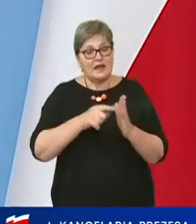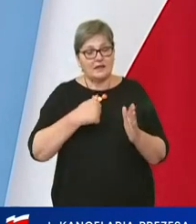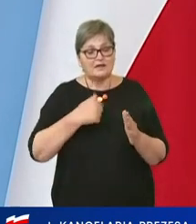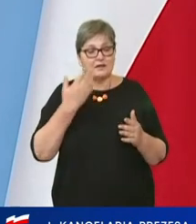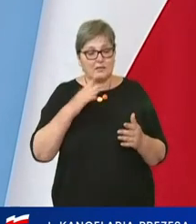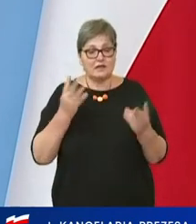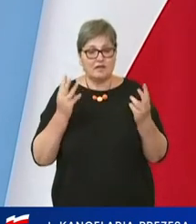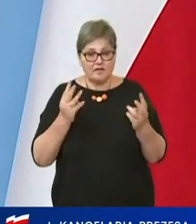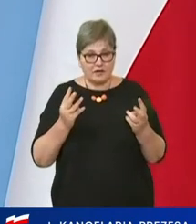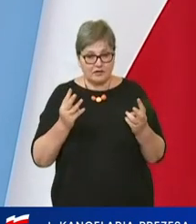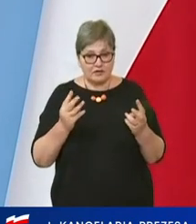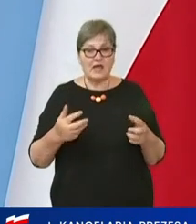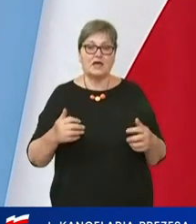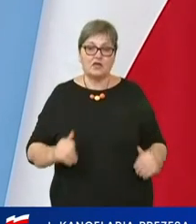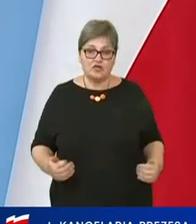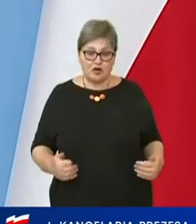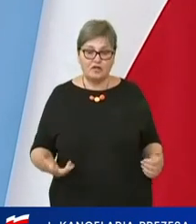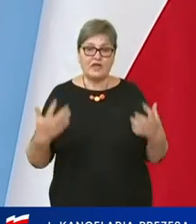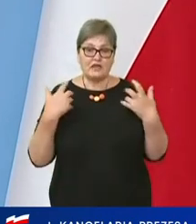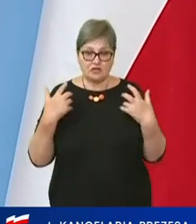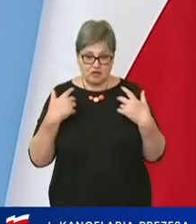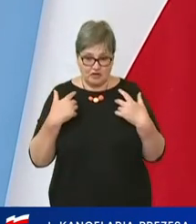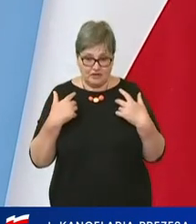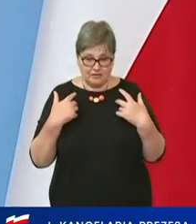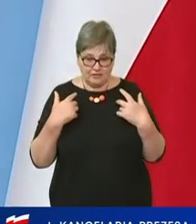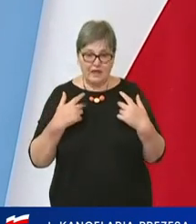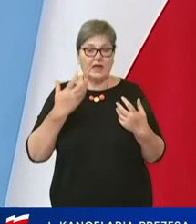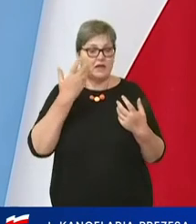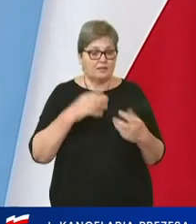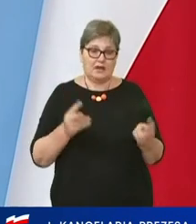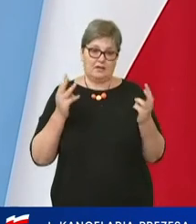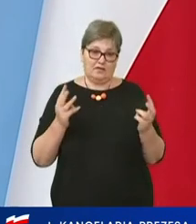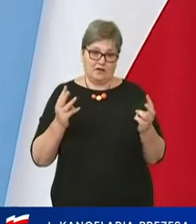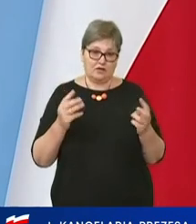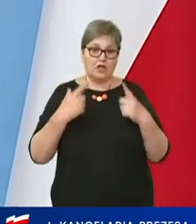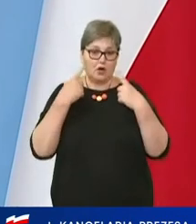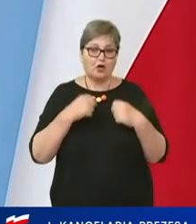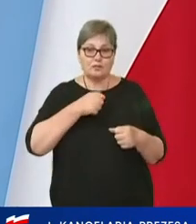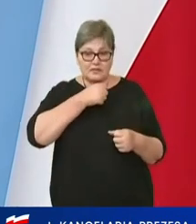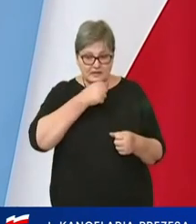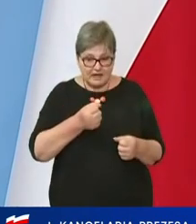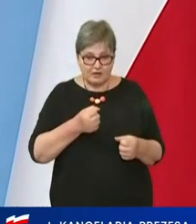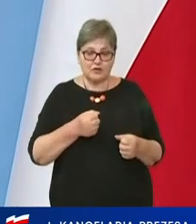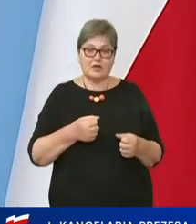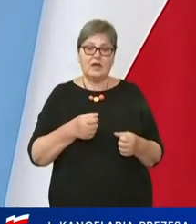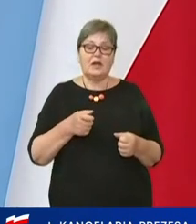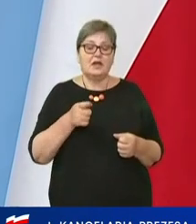bezpieczeństwo Polek i Polaków, osób starszych, naszych seniorów, którzy przebywają w domach pomocy